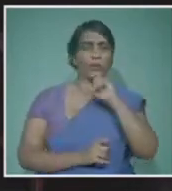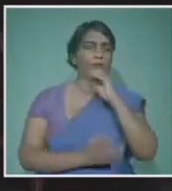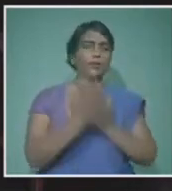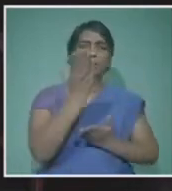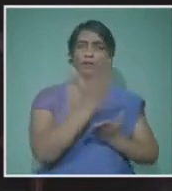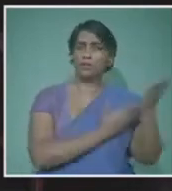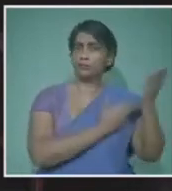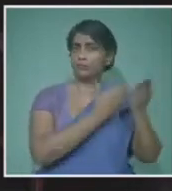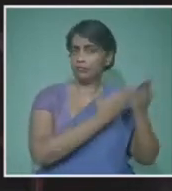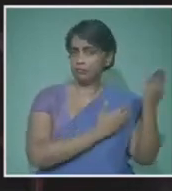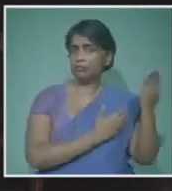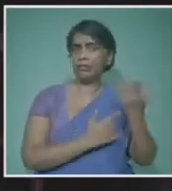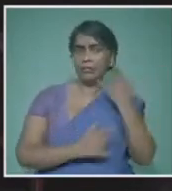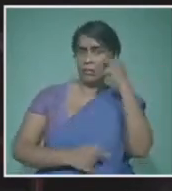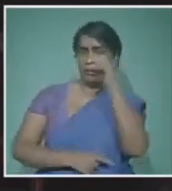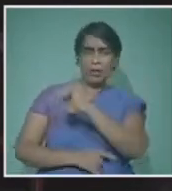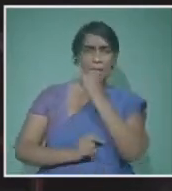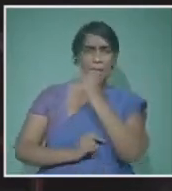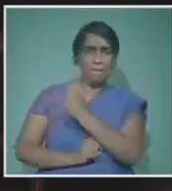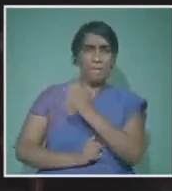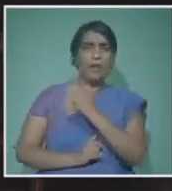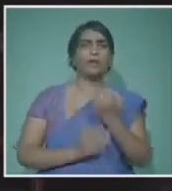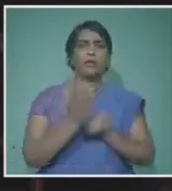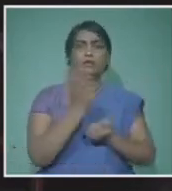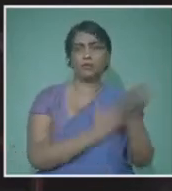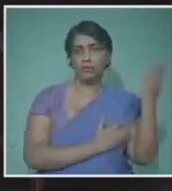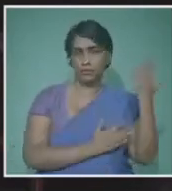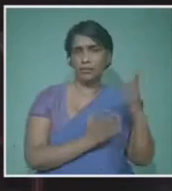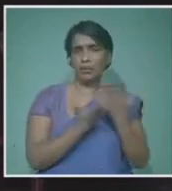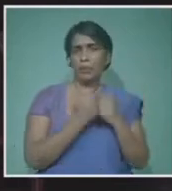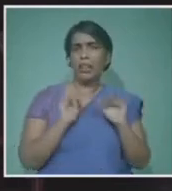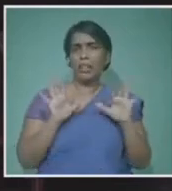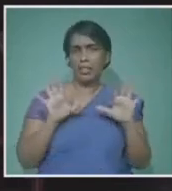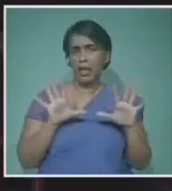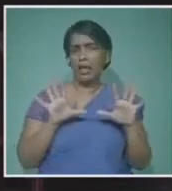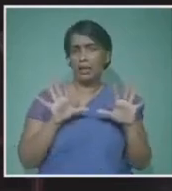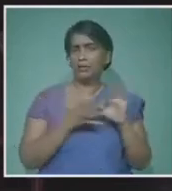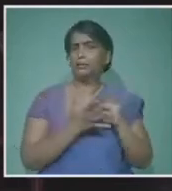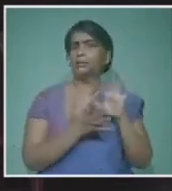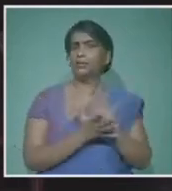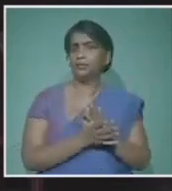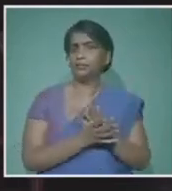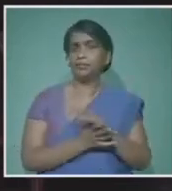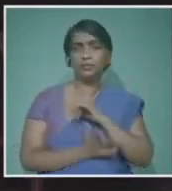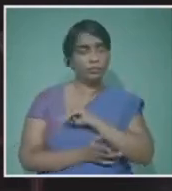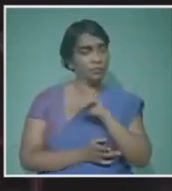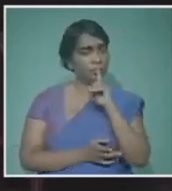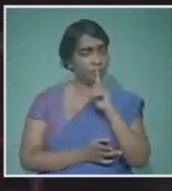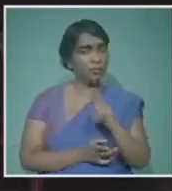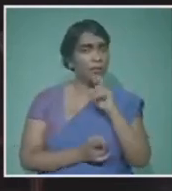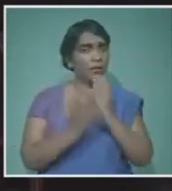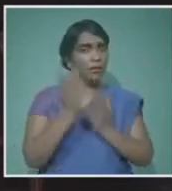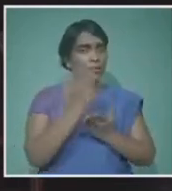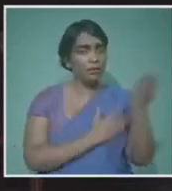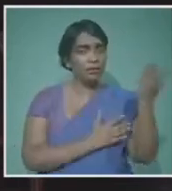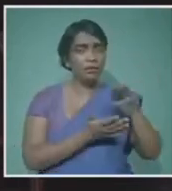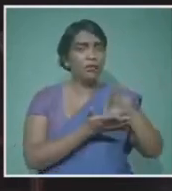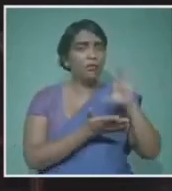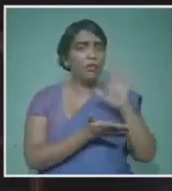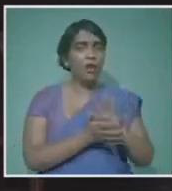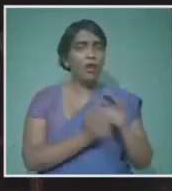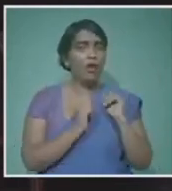සහ ශ්‍රේෂ්ඨ අධිකරණ නඩු පවර්ලා තිබෙන ඔබතුමා කියපු පරිදිම නඩු 10ක් පවර්ලා තිබෙනවා දැන් ඔබතුමා කියන්නේ නඩු වලින් තීන්දුව කුමක්ද කියලා බලනට